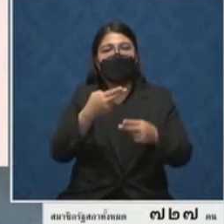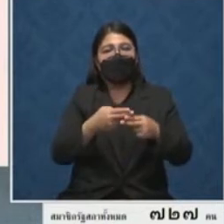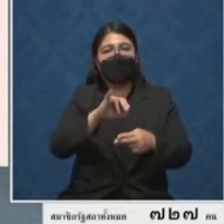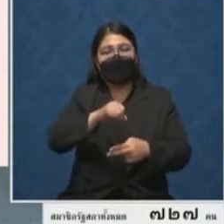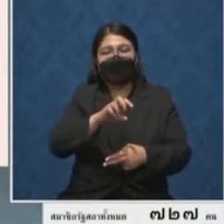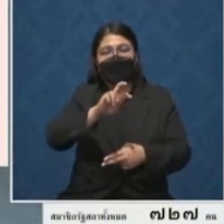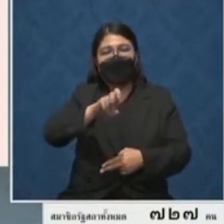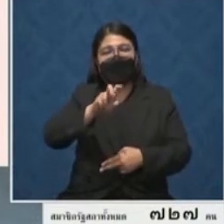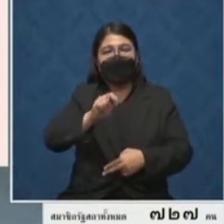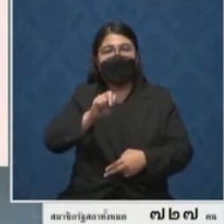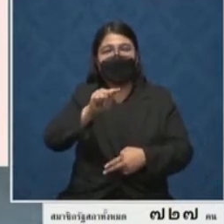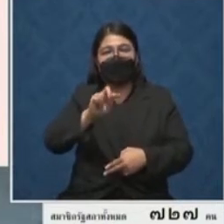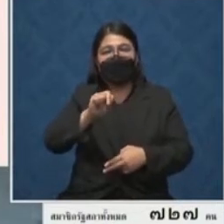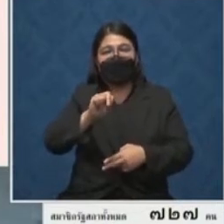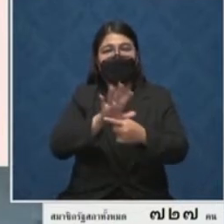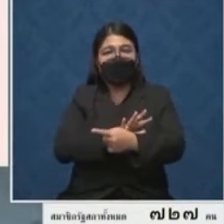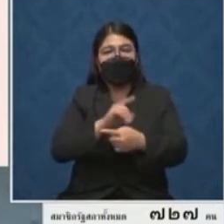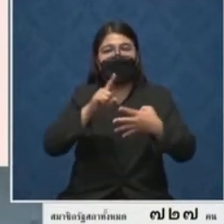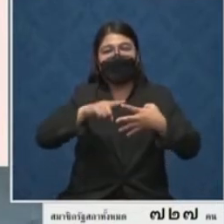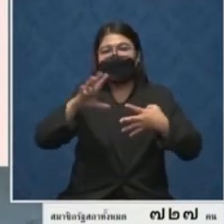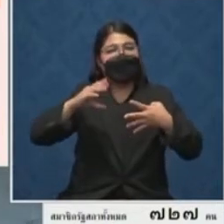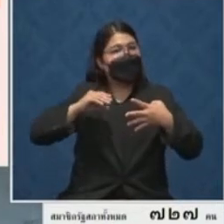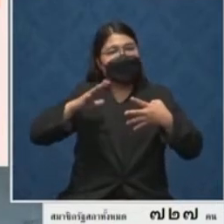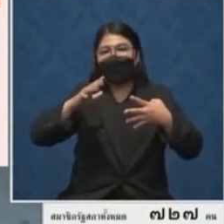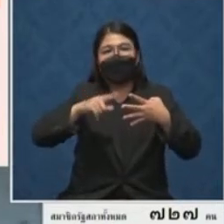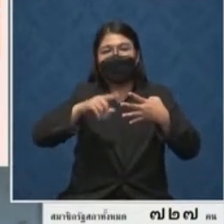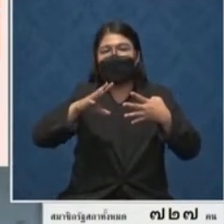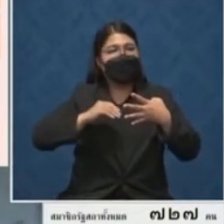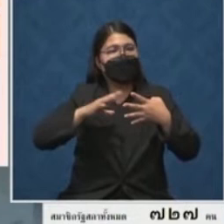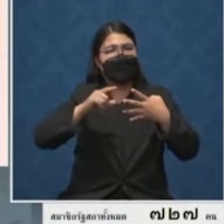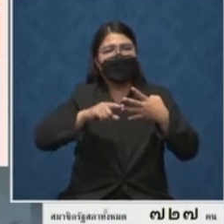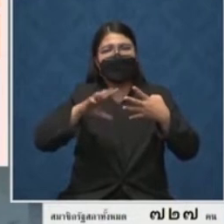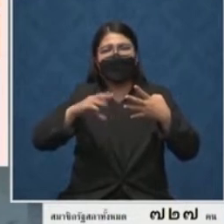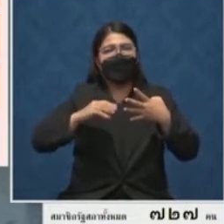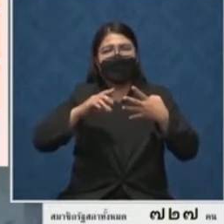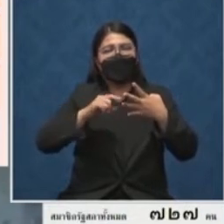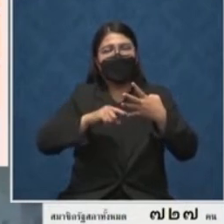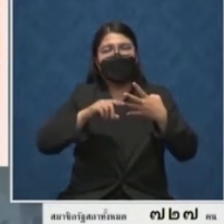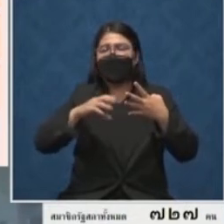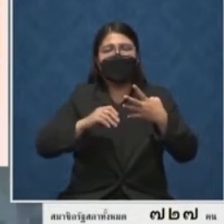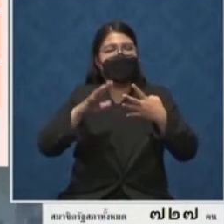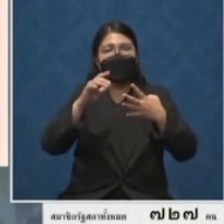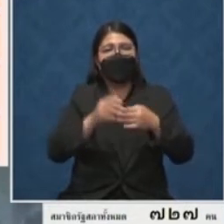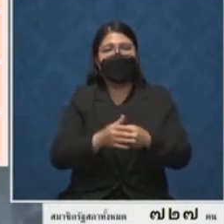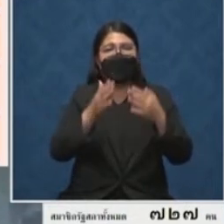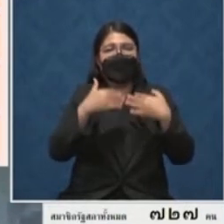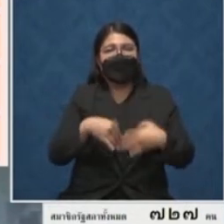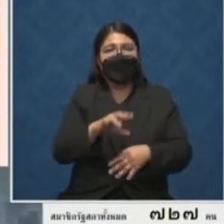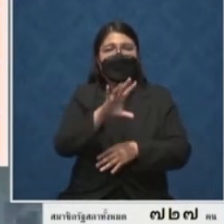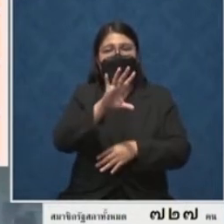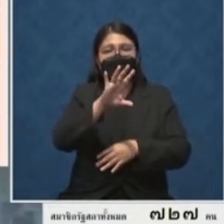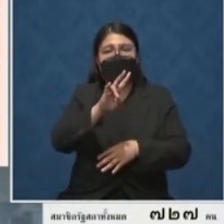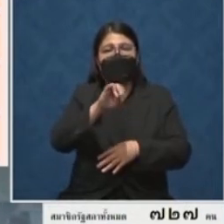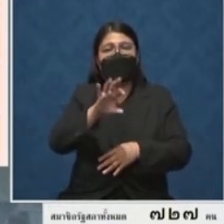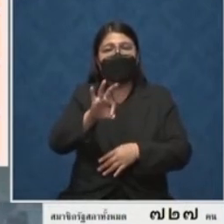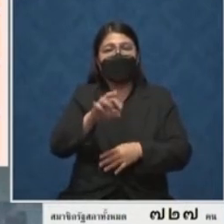การ 1ไม่รับหลักการ2ไม่รับหลักการ3ไม่รับหลักการ4ไม่รับหลักการ 79นายจิ